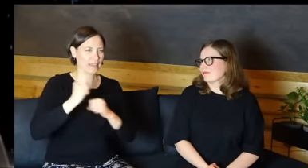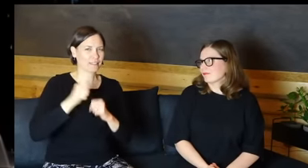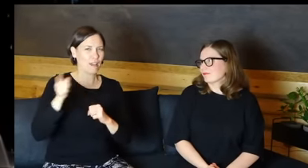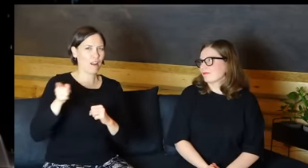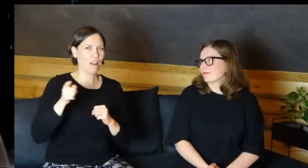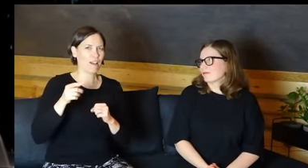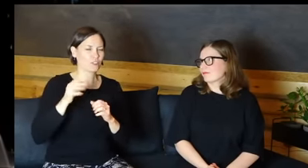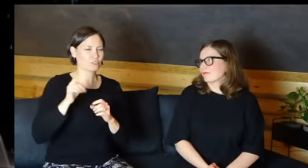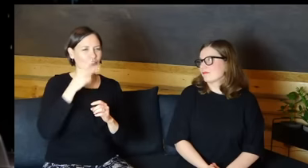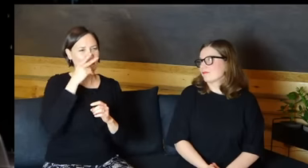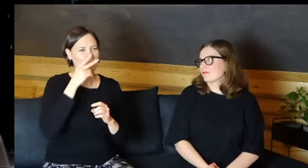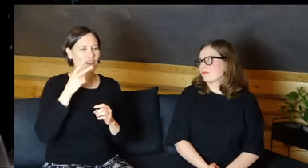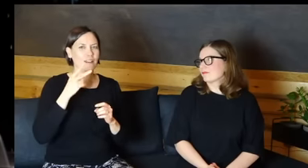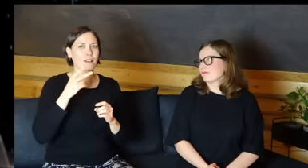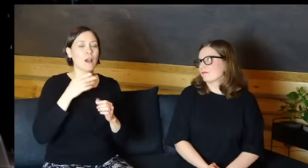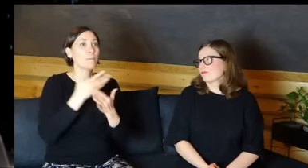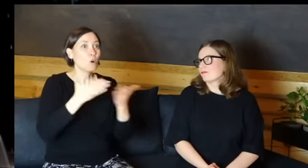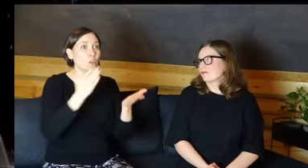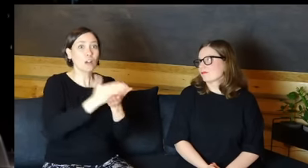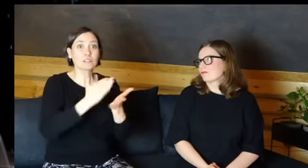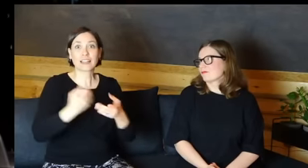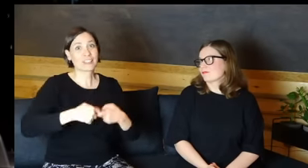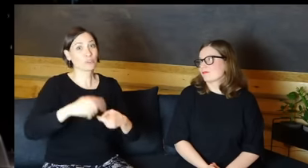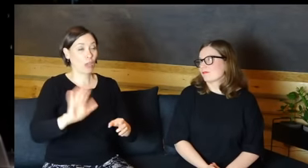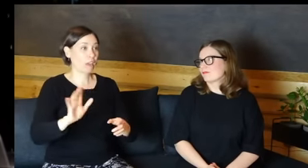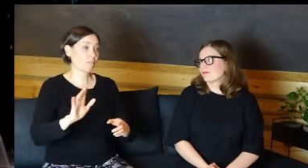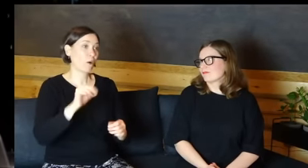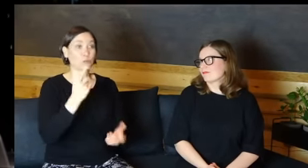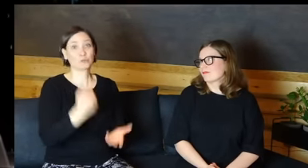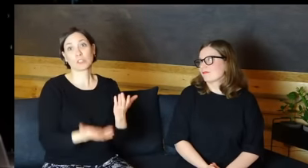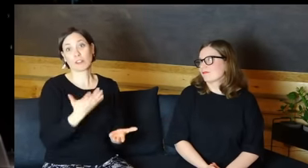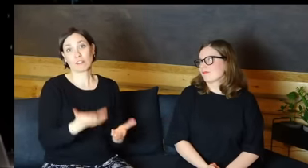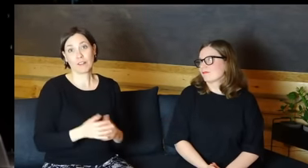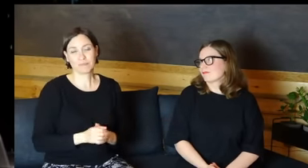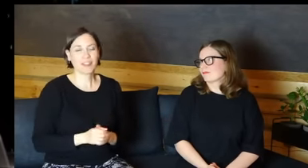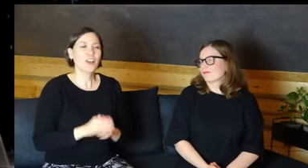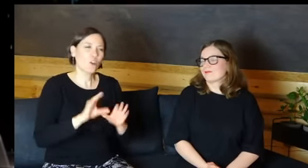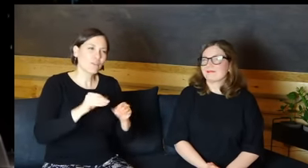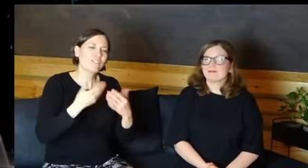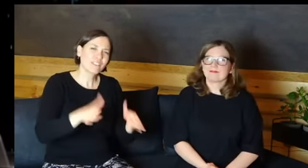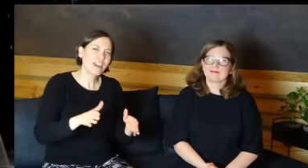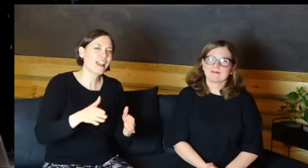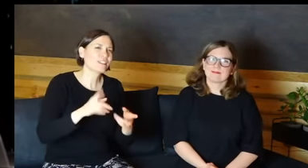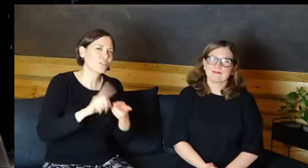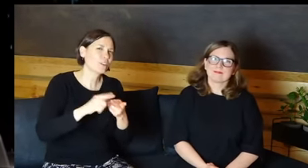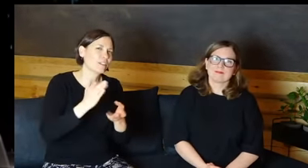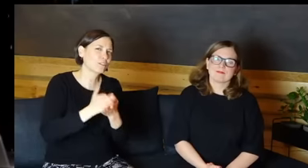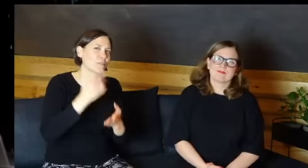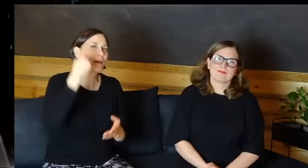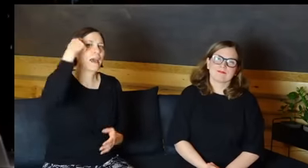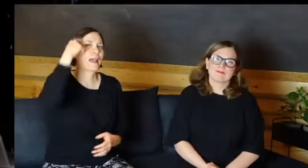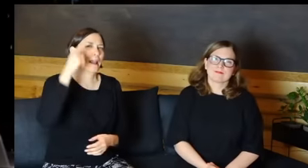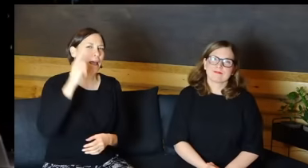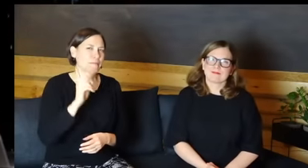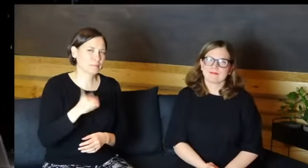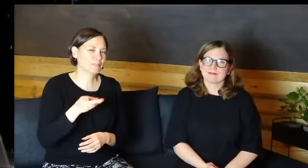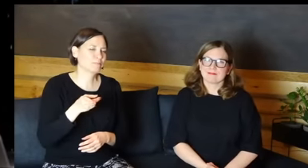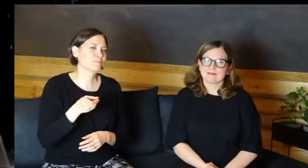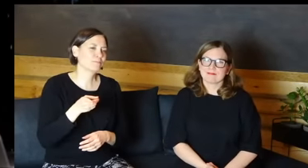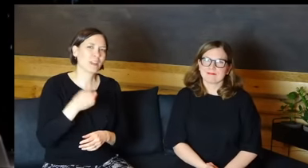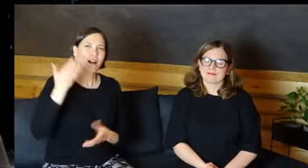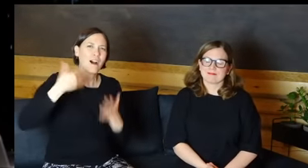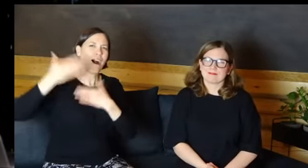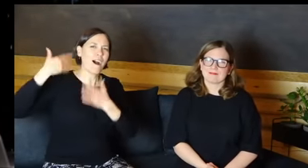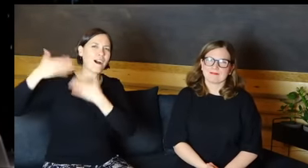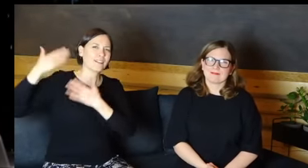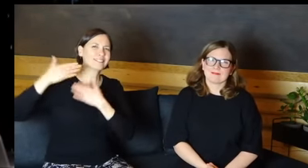ole. Mutta kyllä se jotenkin, ehkä toinen juttu vielä, mikä on tulee tässä mieleen. Aikojen alussa,